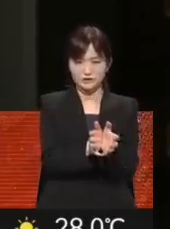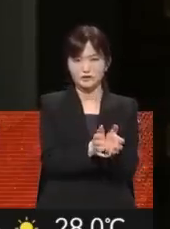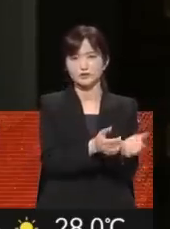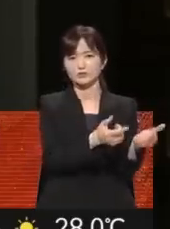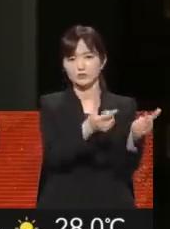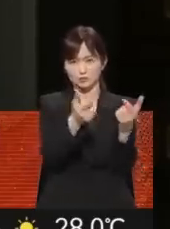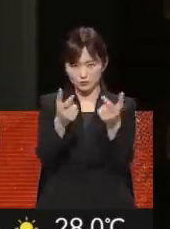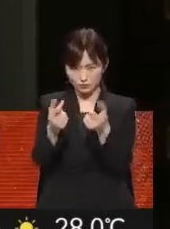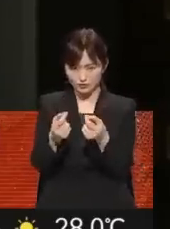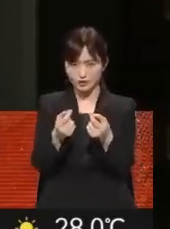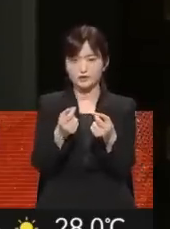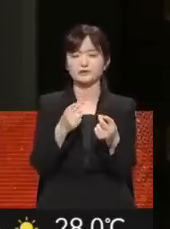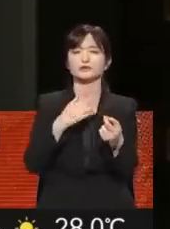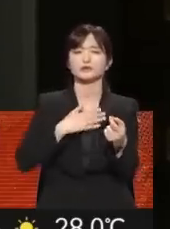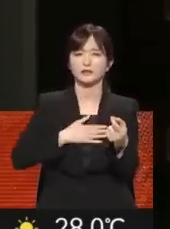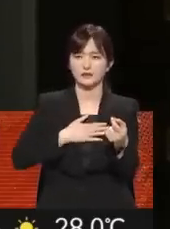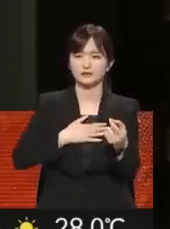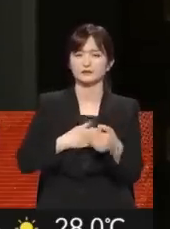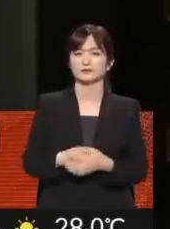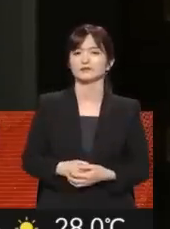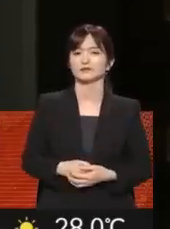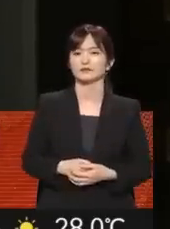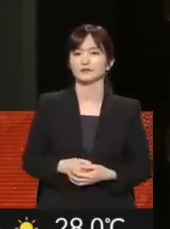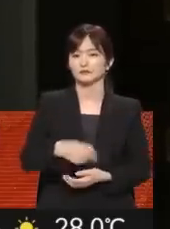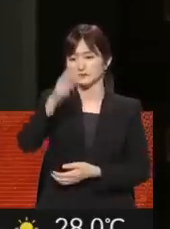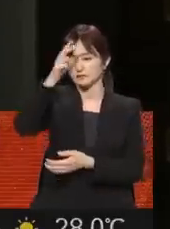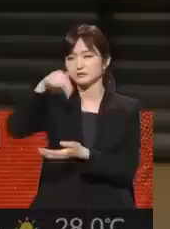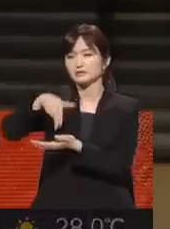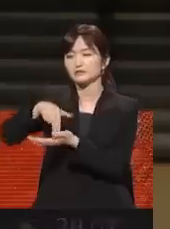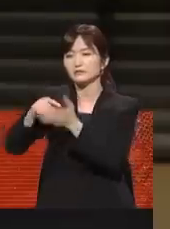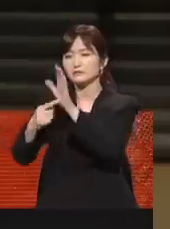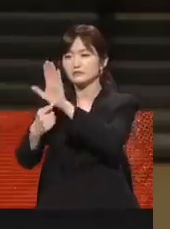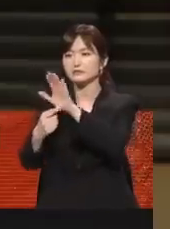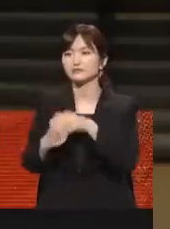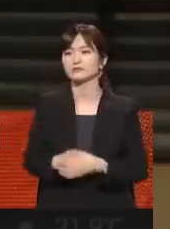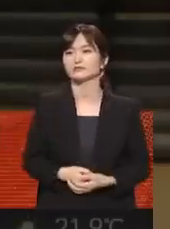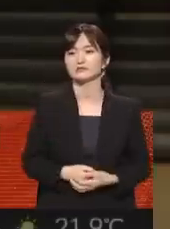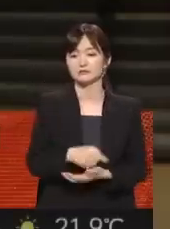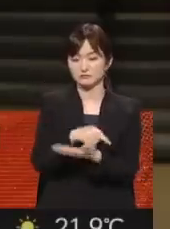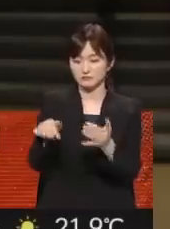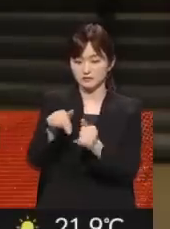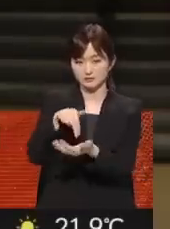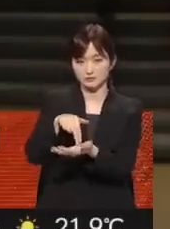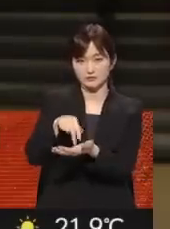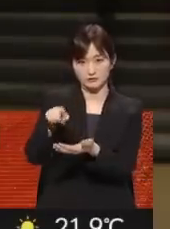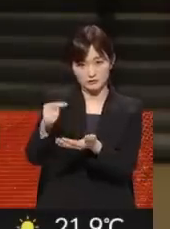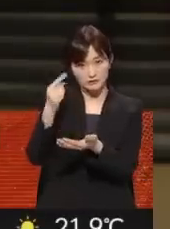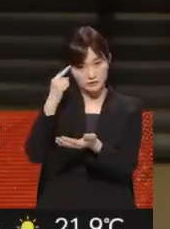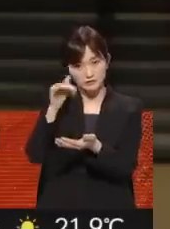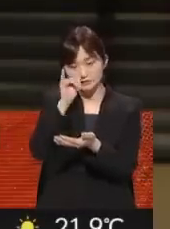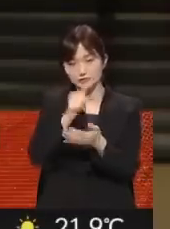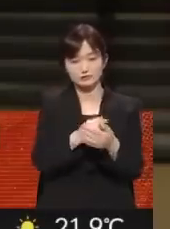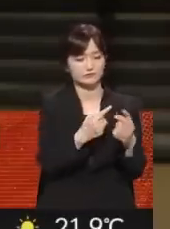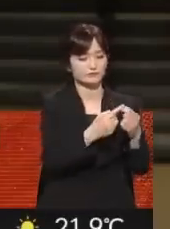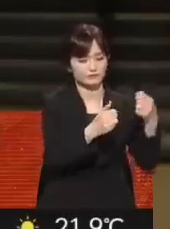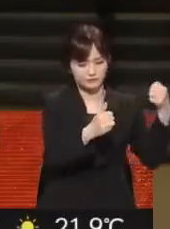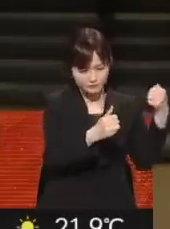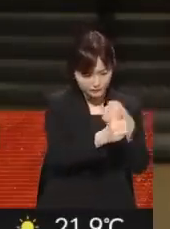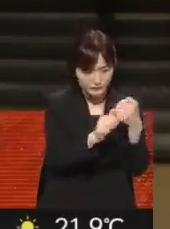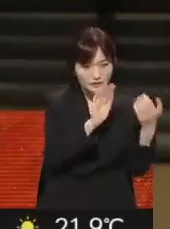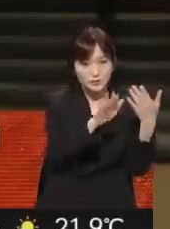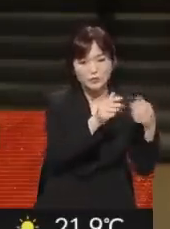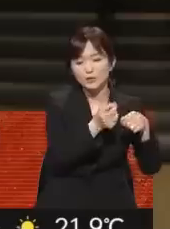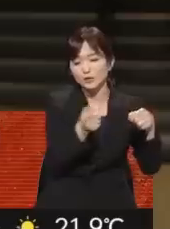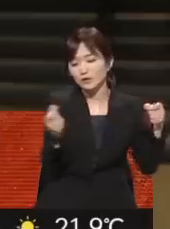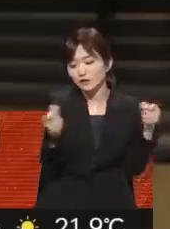지금 피해자 측의 주장인 거예요 경찰의 입장은 뭡니까 일단 피해자 측에서는 충분히 그렇게 생각할 수 있죠 1차 폭행이 있고 얼마 떨어지지